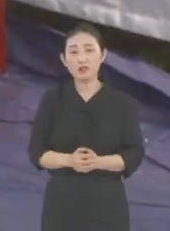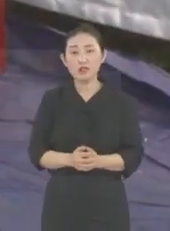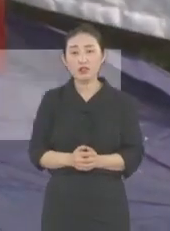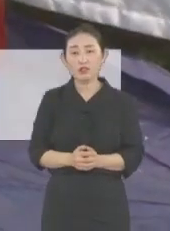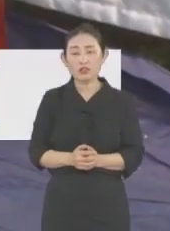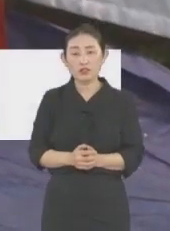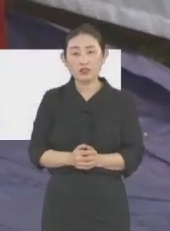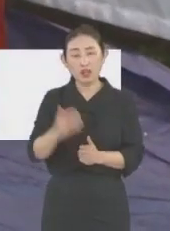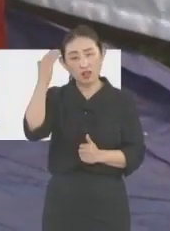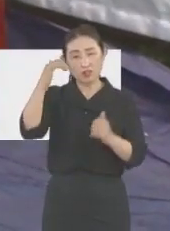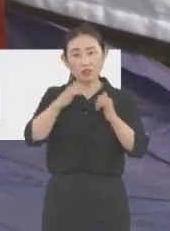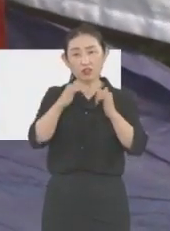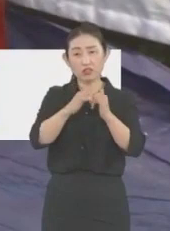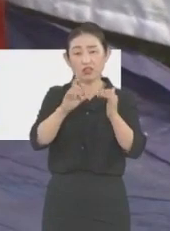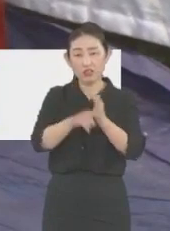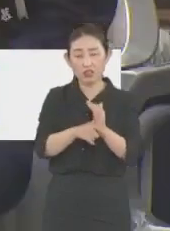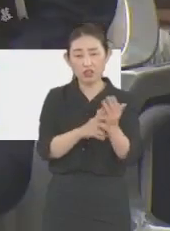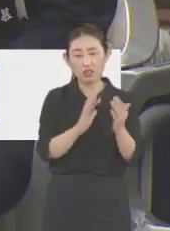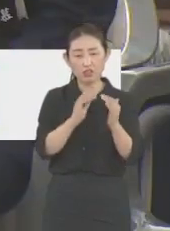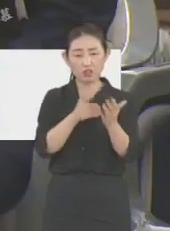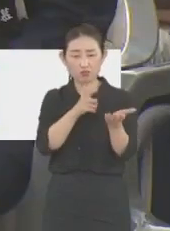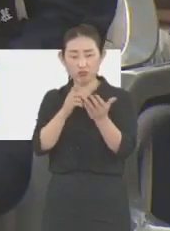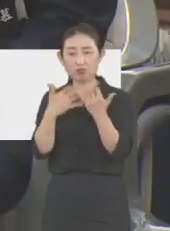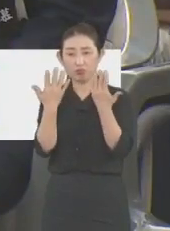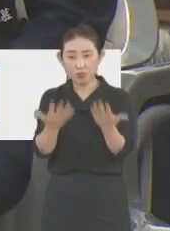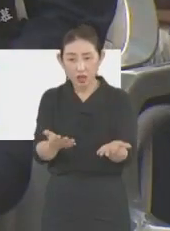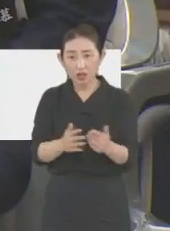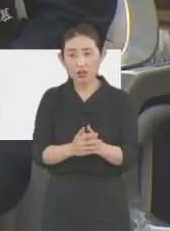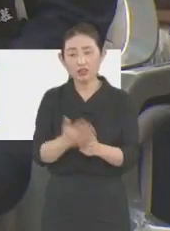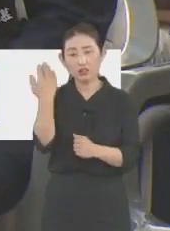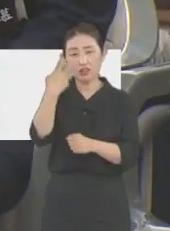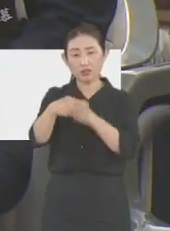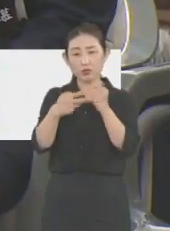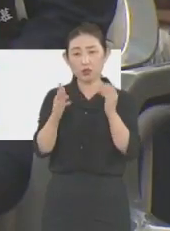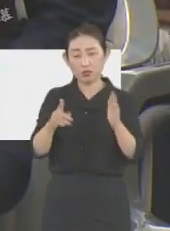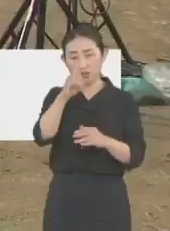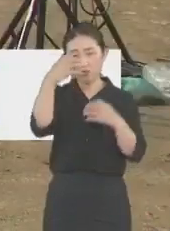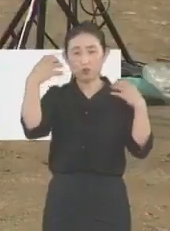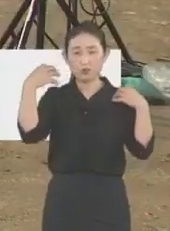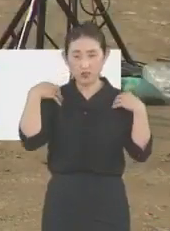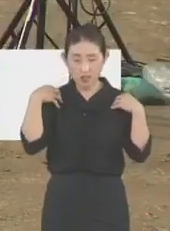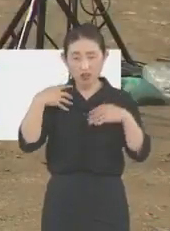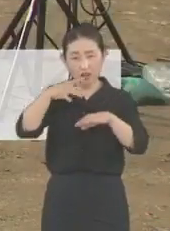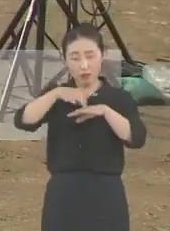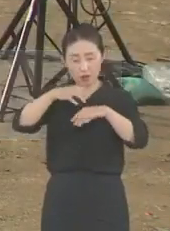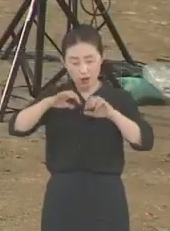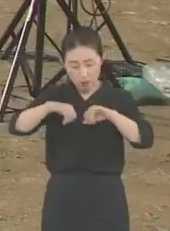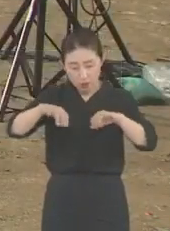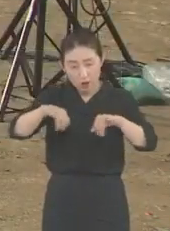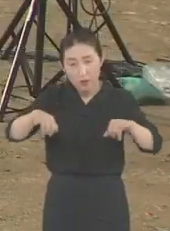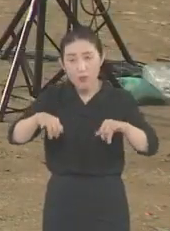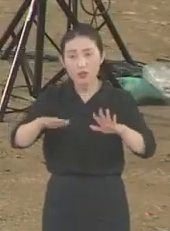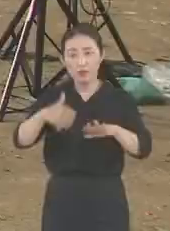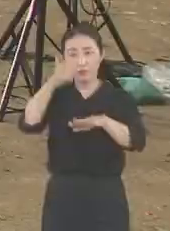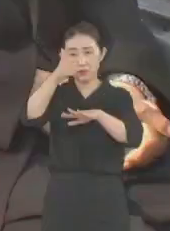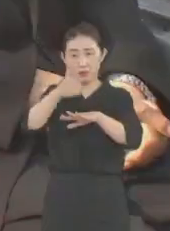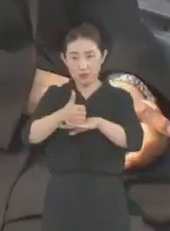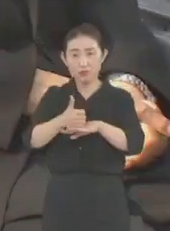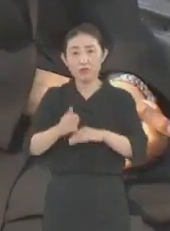대전 산내 곤령골에서 지난 3년간 정부 주도 유해 발굴 사업으로 이뤄진 마지막 안치식이 열린